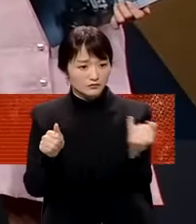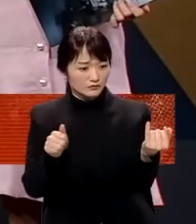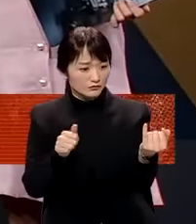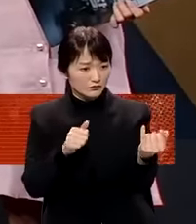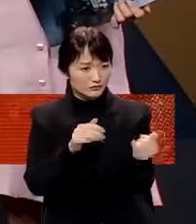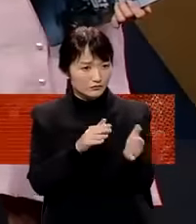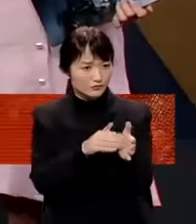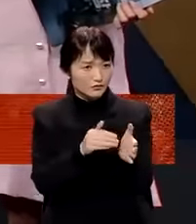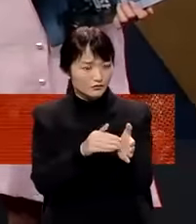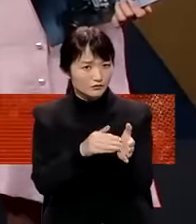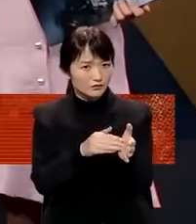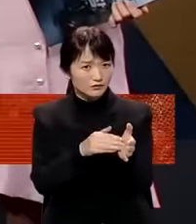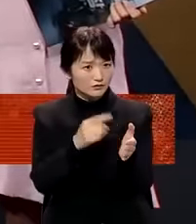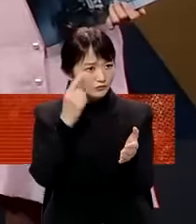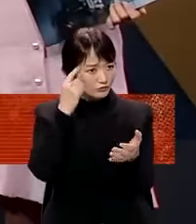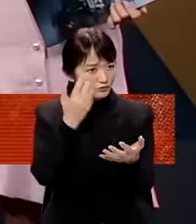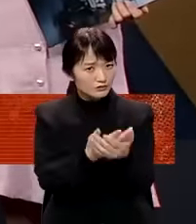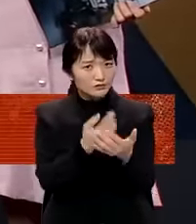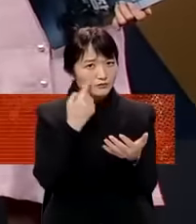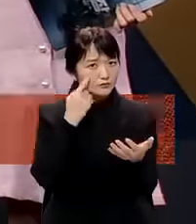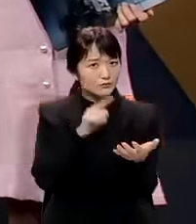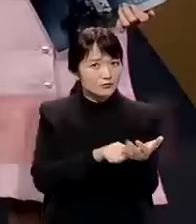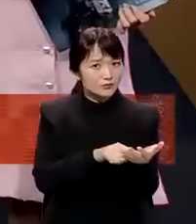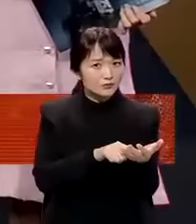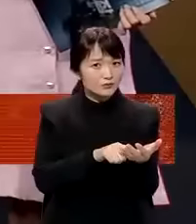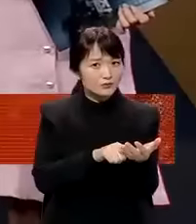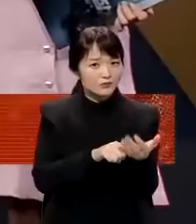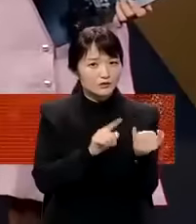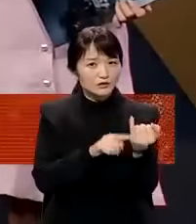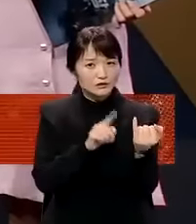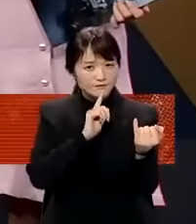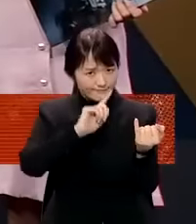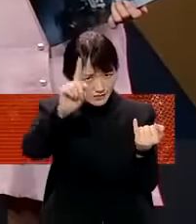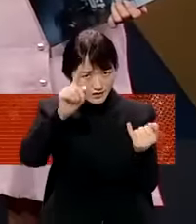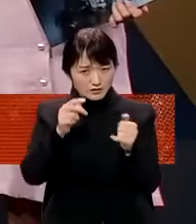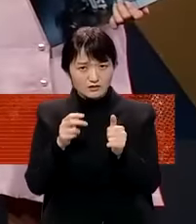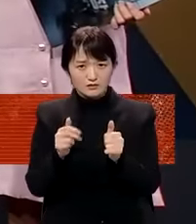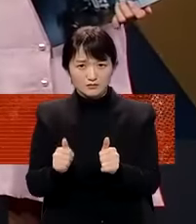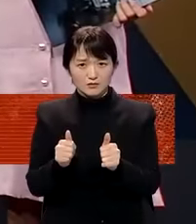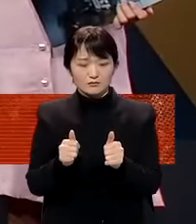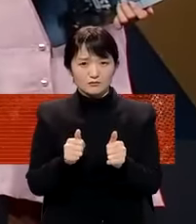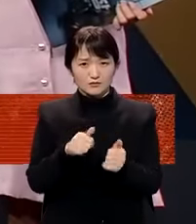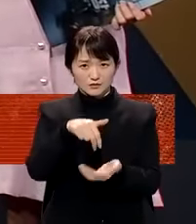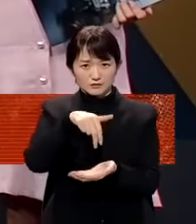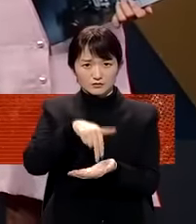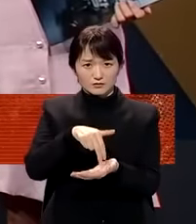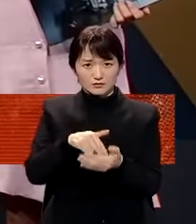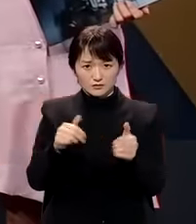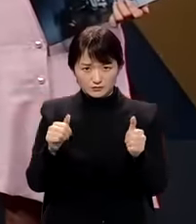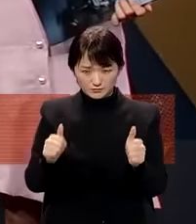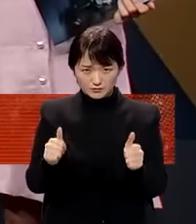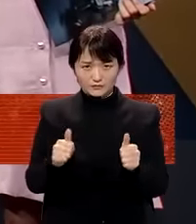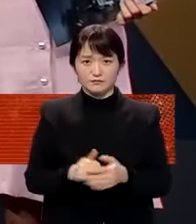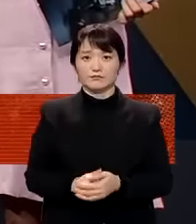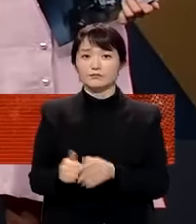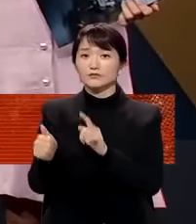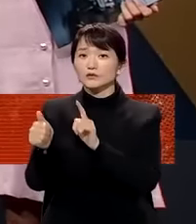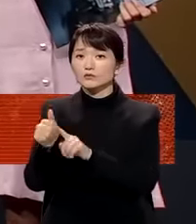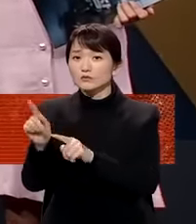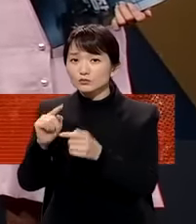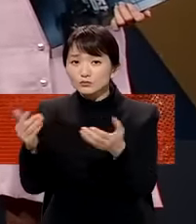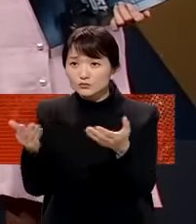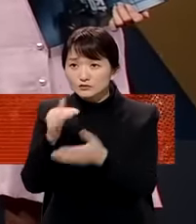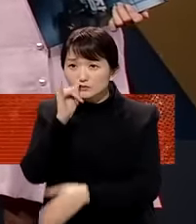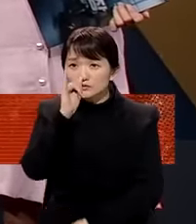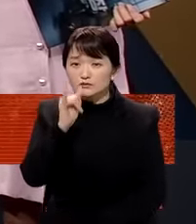알게 되는데요 결국이 남성은 아내를 고소했고 법정에 세워 재판을 받게 합니다 대체이 남성에겐 무슨